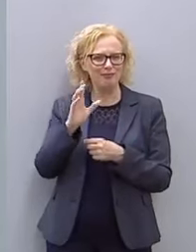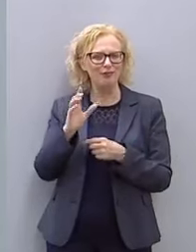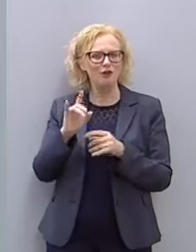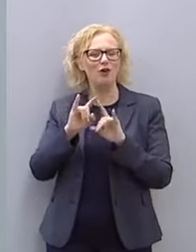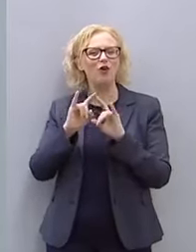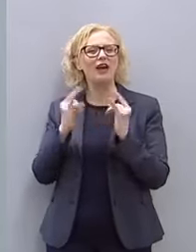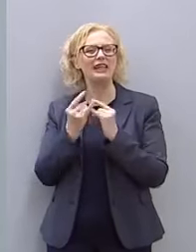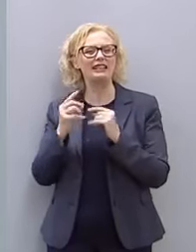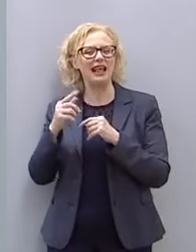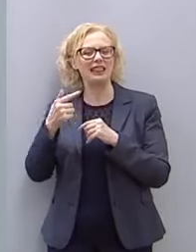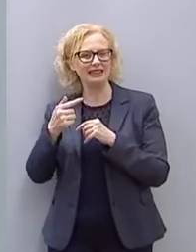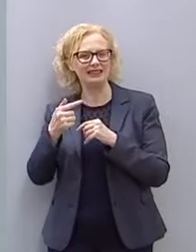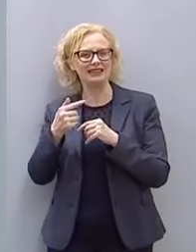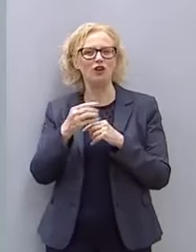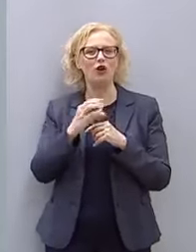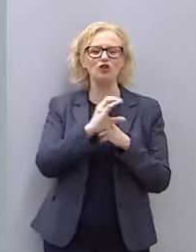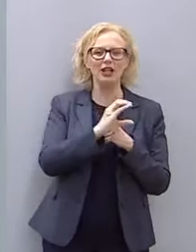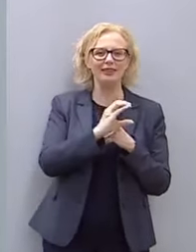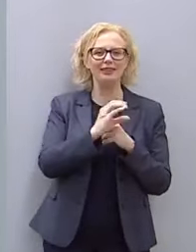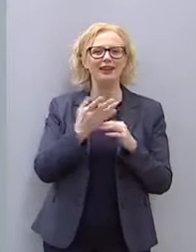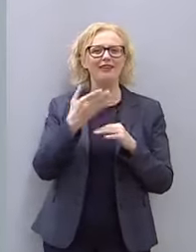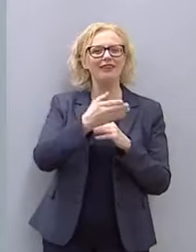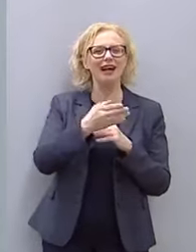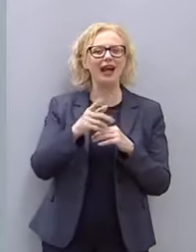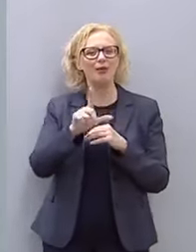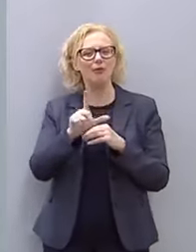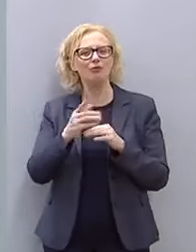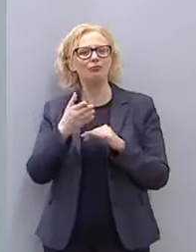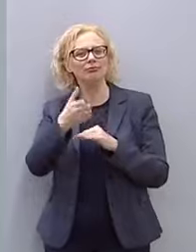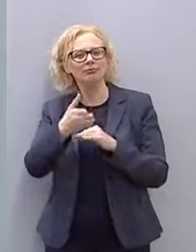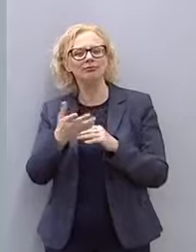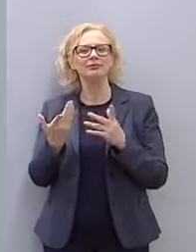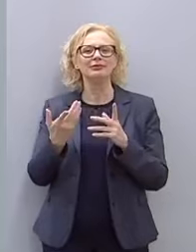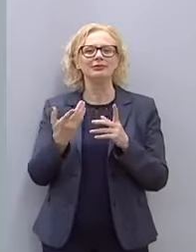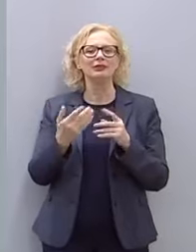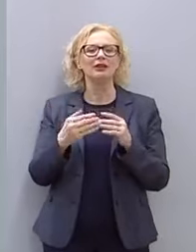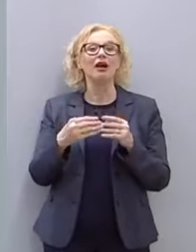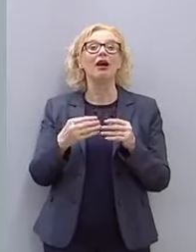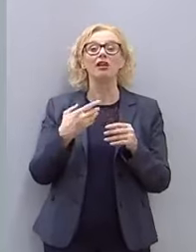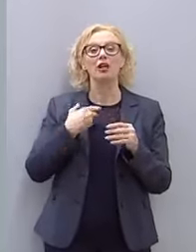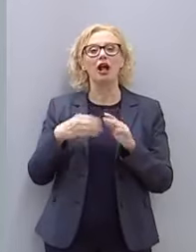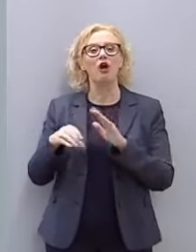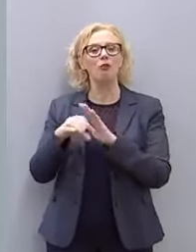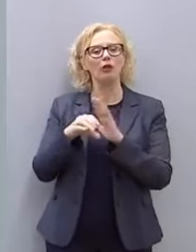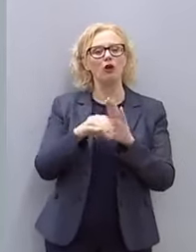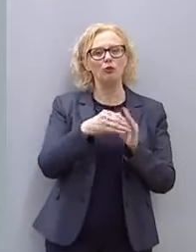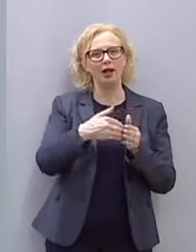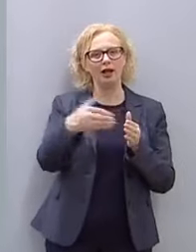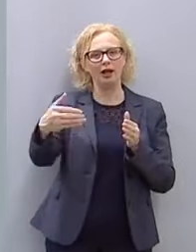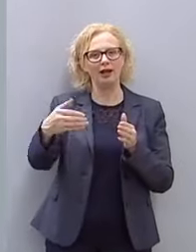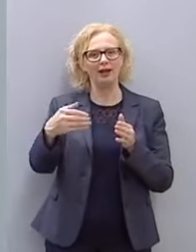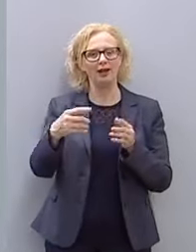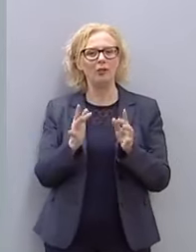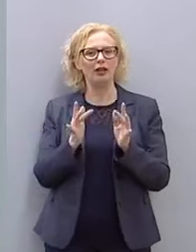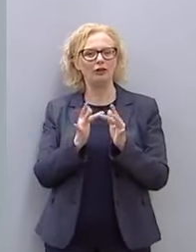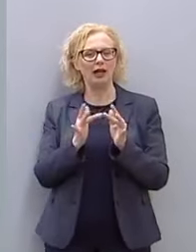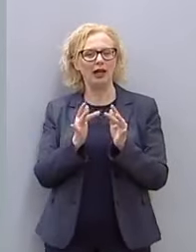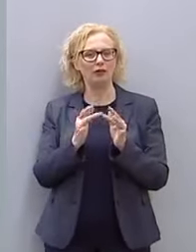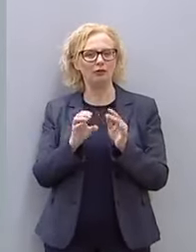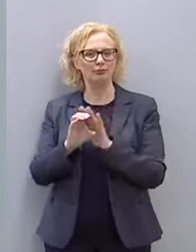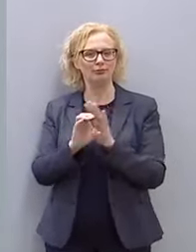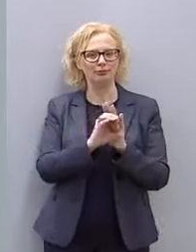tesino di cinte verso la mondi mer verso la mont confinano si toccano dico li puoi andare a trovare i congiunti di